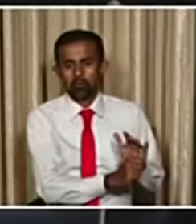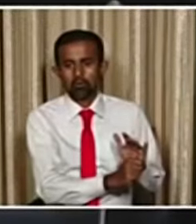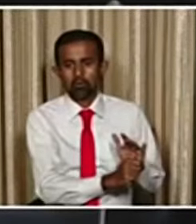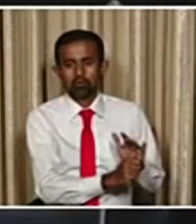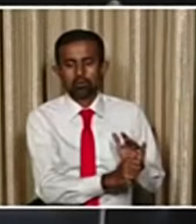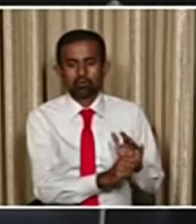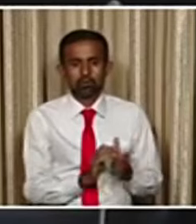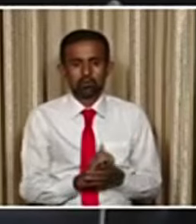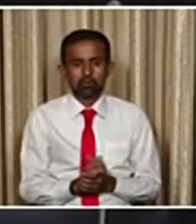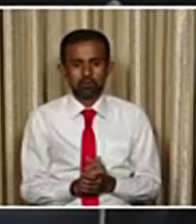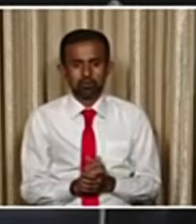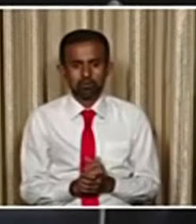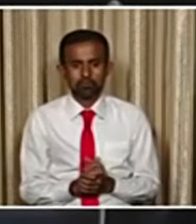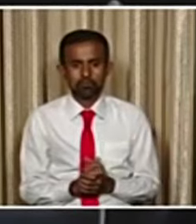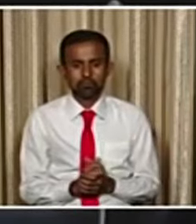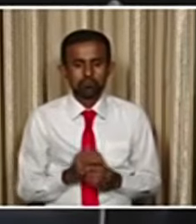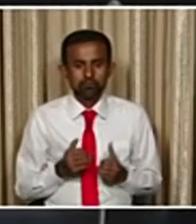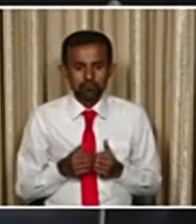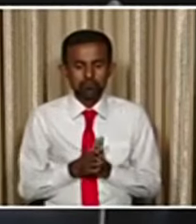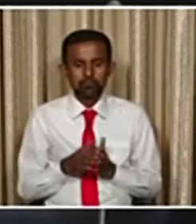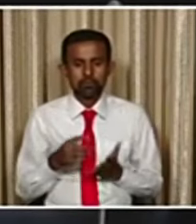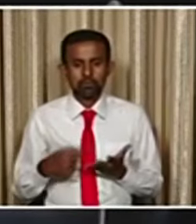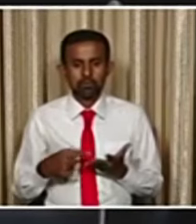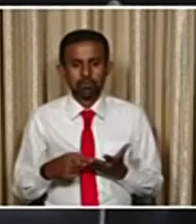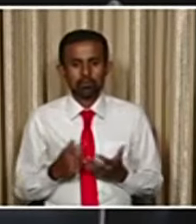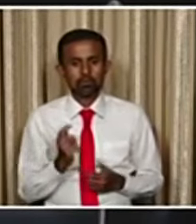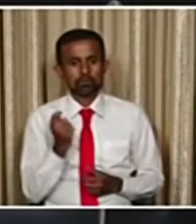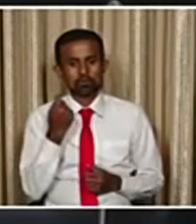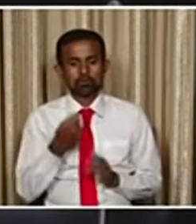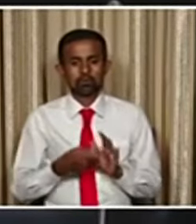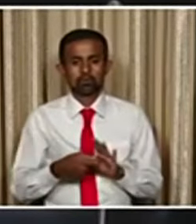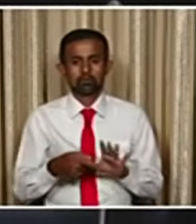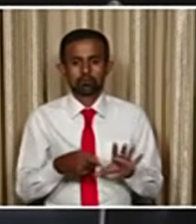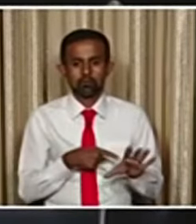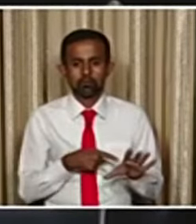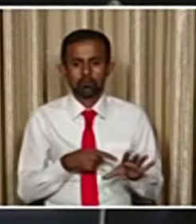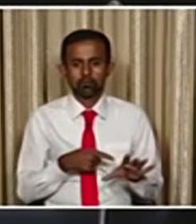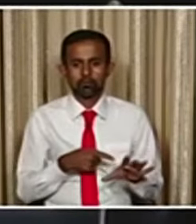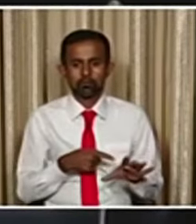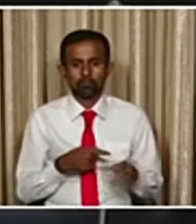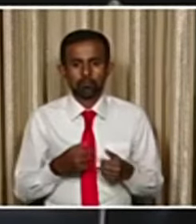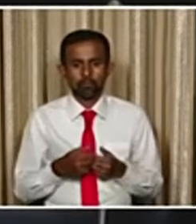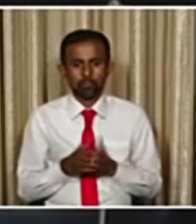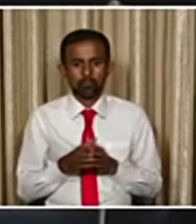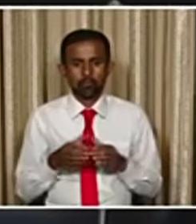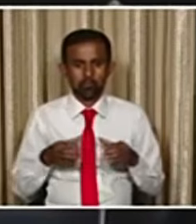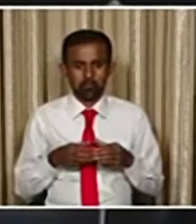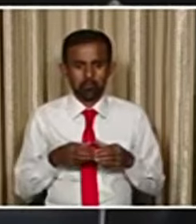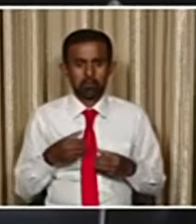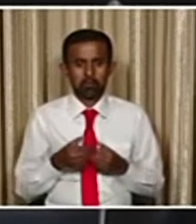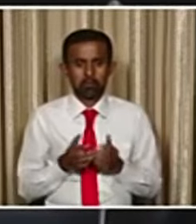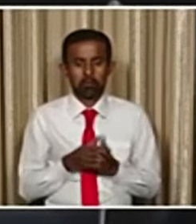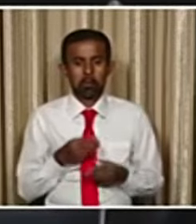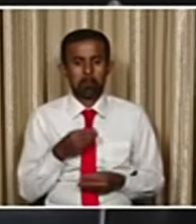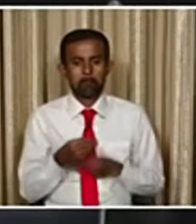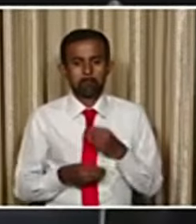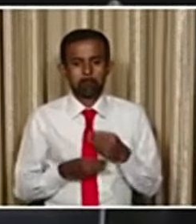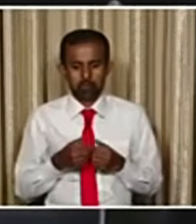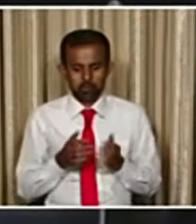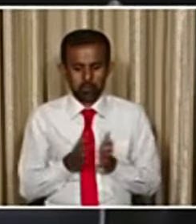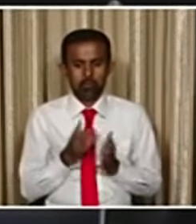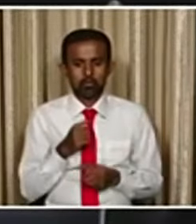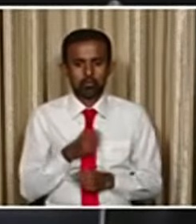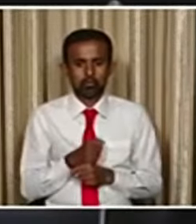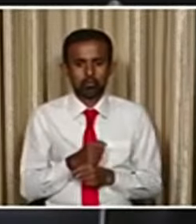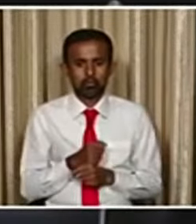හේතු කරලා තමන්ගේ දේවල් සනාථ කරගන්න උත්සාහ කරන්නේ? තමන්ගේ පක්ෂ ගැන තමන්ගේ ව්‍යාපාර ගැන